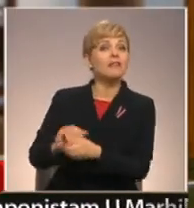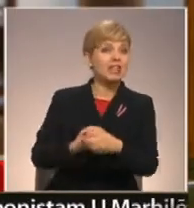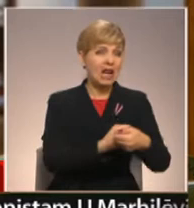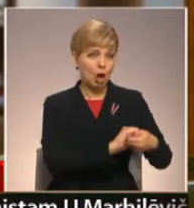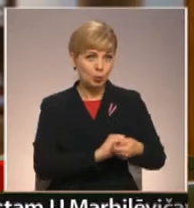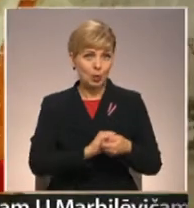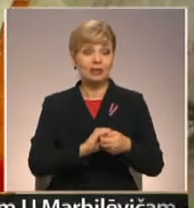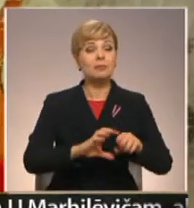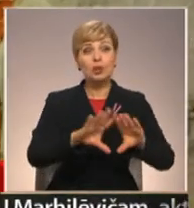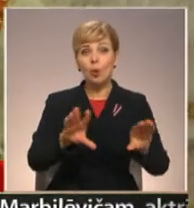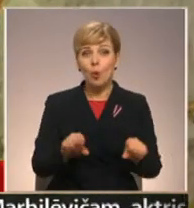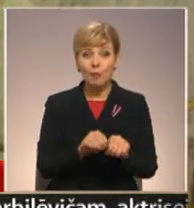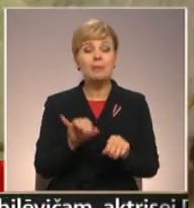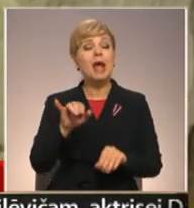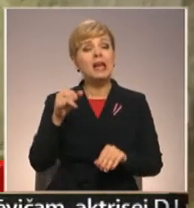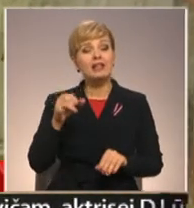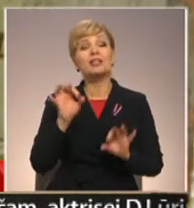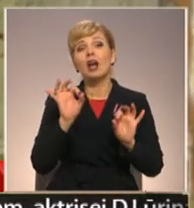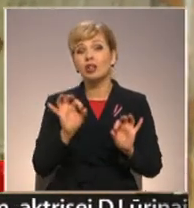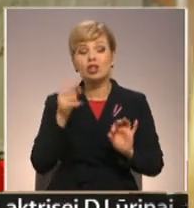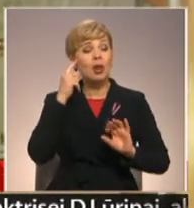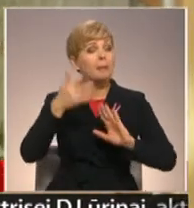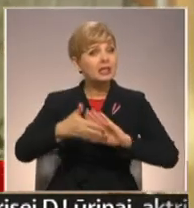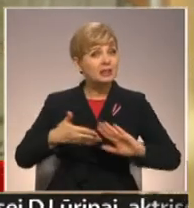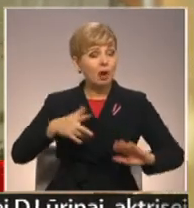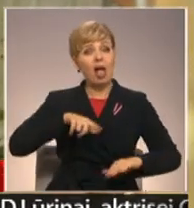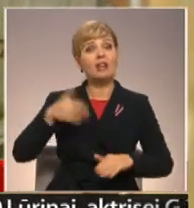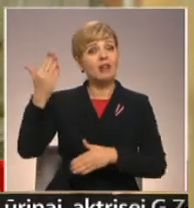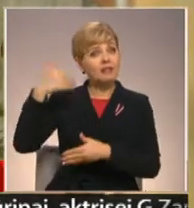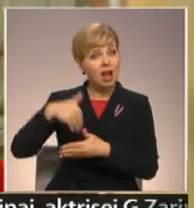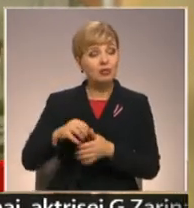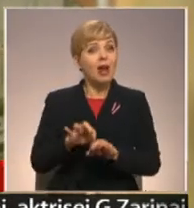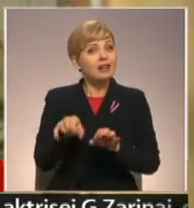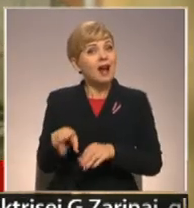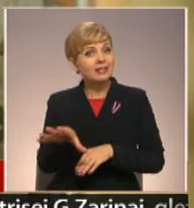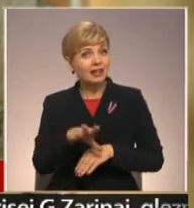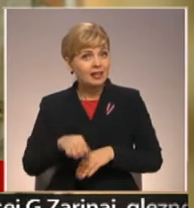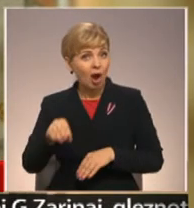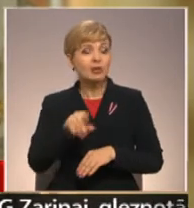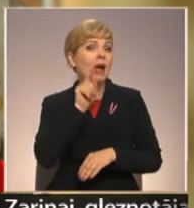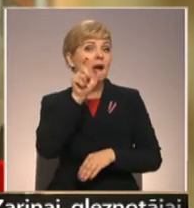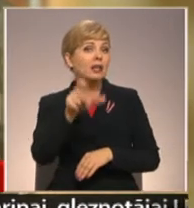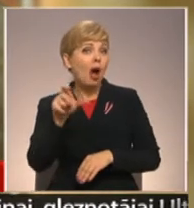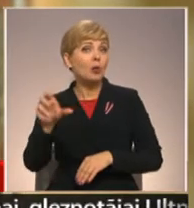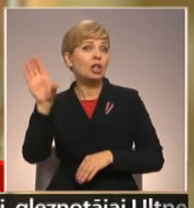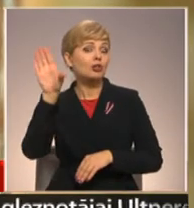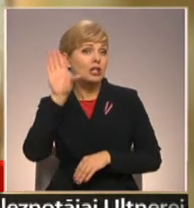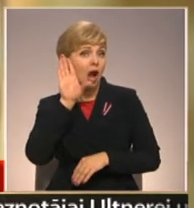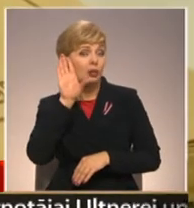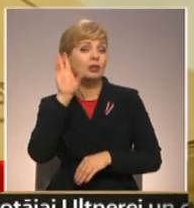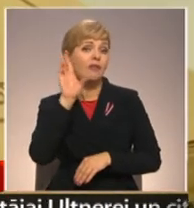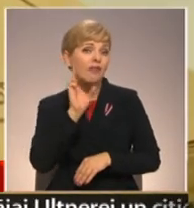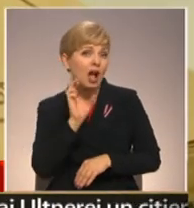kopības sajūta. Inese nenoliedz, ka, lai izprastu Latvijas vēsturi, jāsāk ar ģimeni. Jauniešiem būtu vērtīgi ieklausīties savos